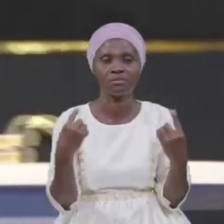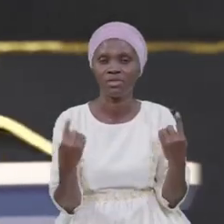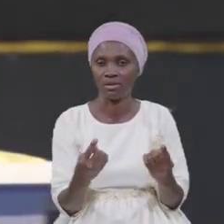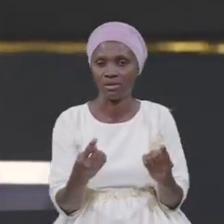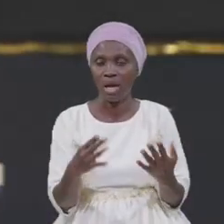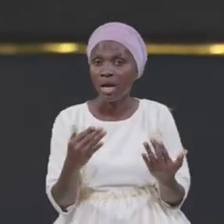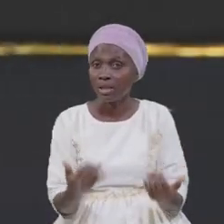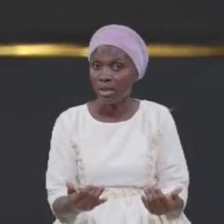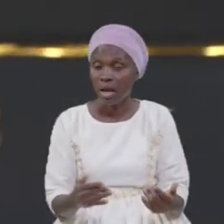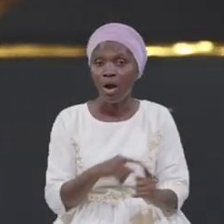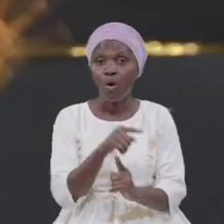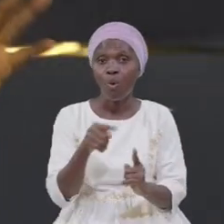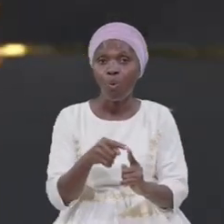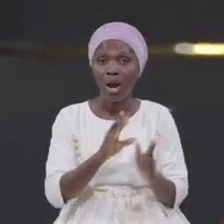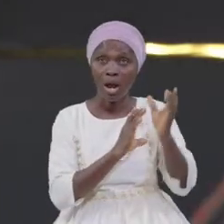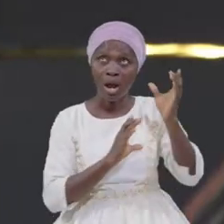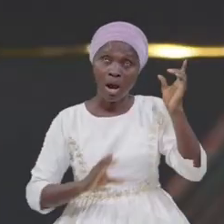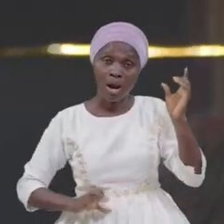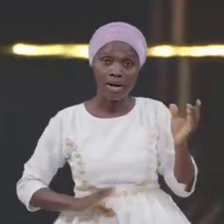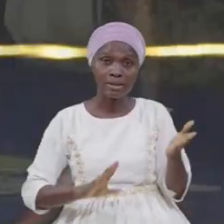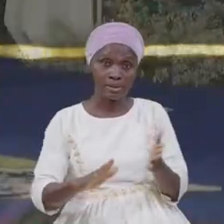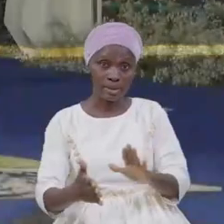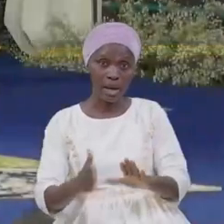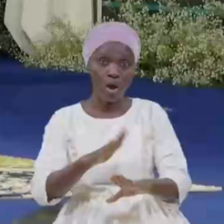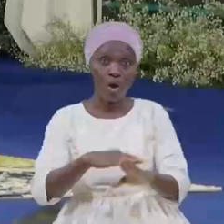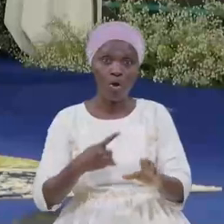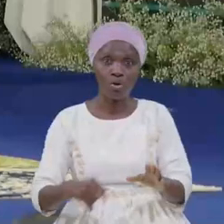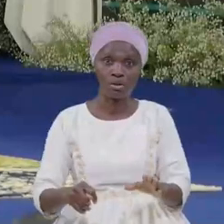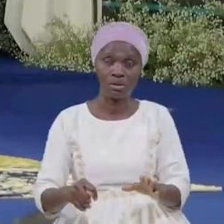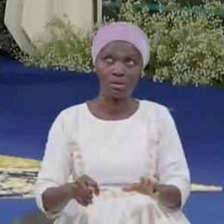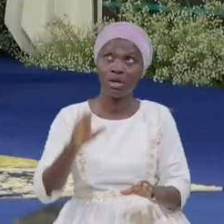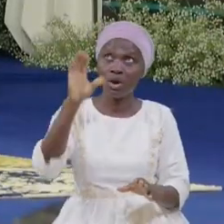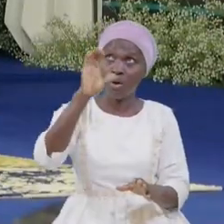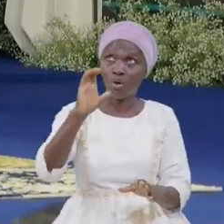Quand Christ est mort sur la croix du calvaire,